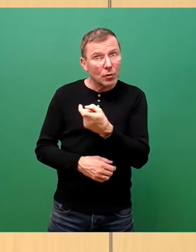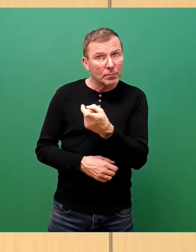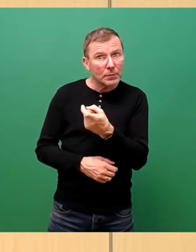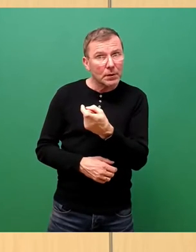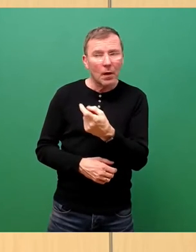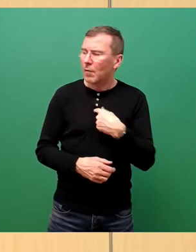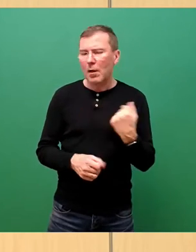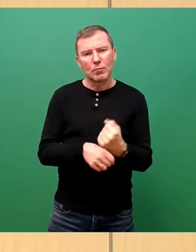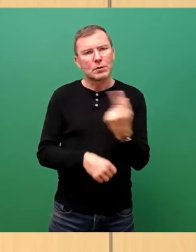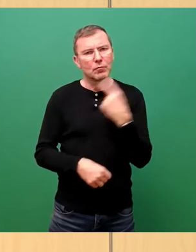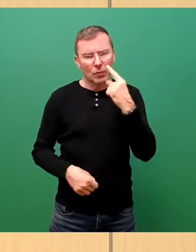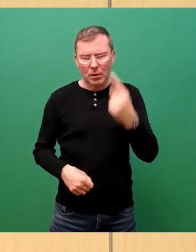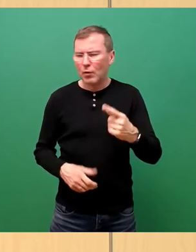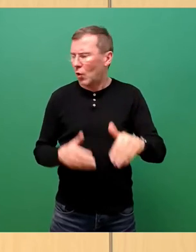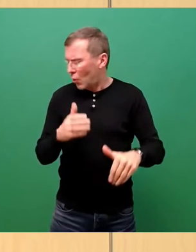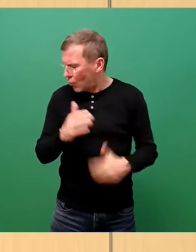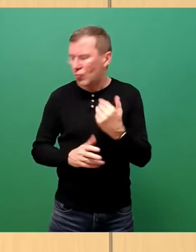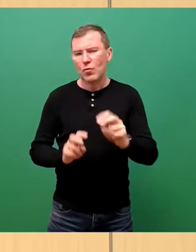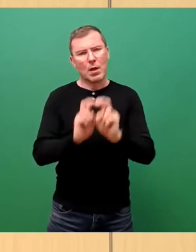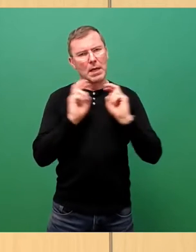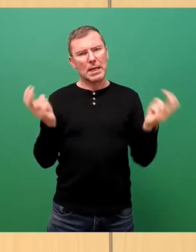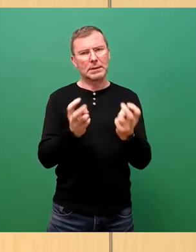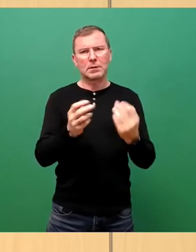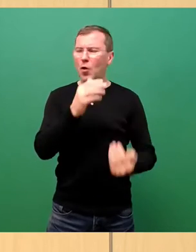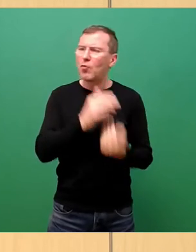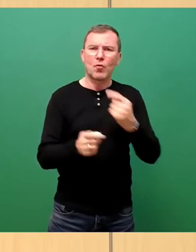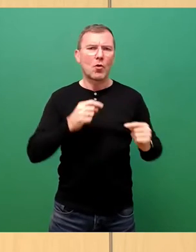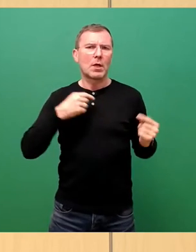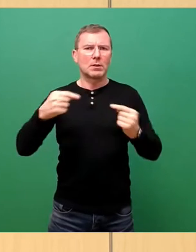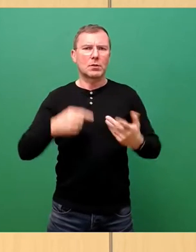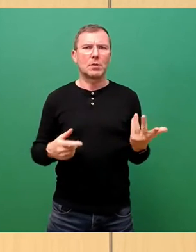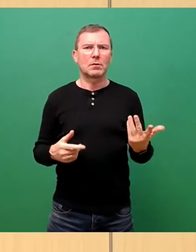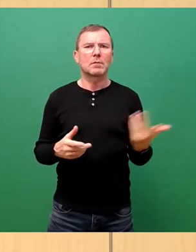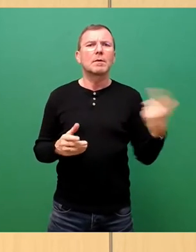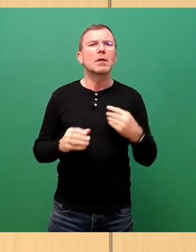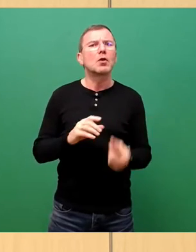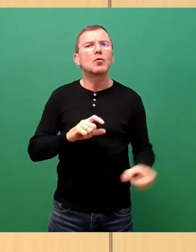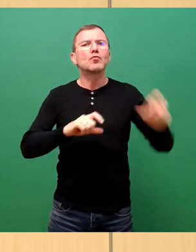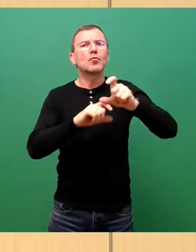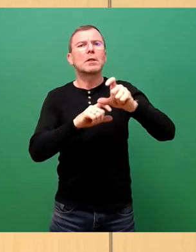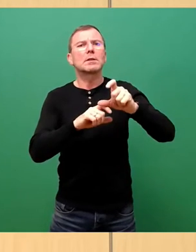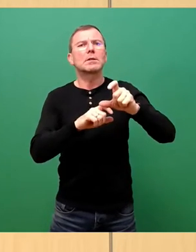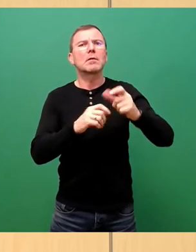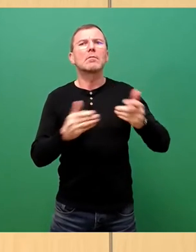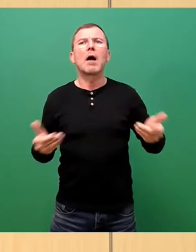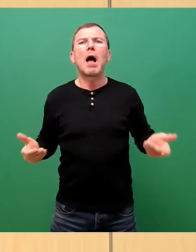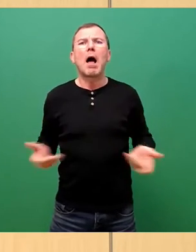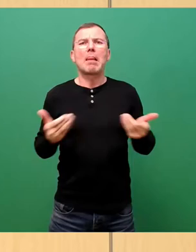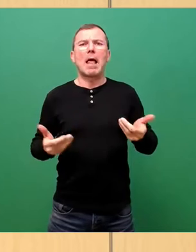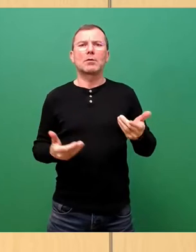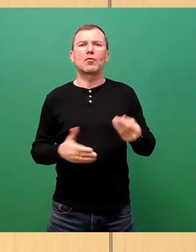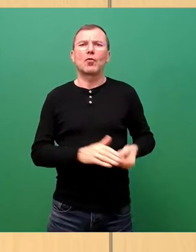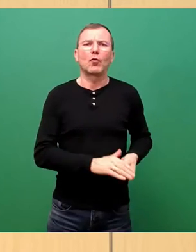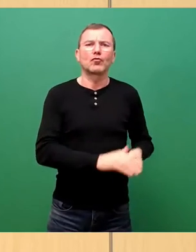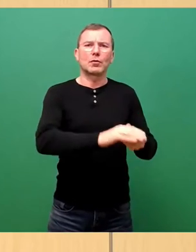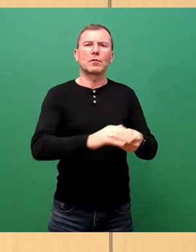hier im Stadtrat nochmal ins Benehmen setzen und ernsthaft über weitere zusätzliche Erleichterungen für die Bauträger in Dresden diskutieren, um die negativen Folgen